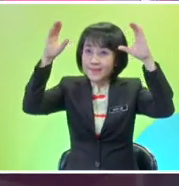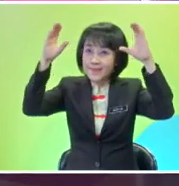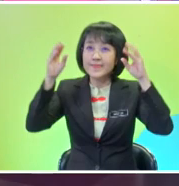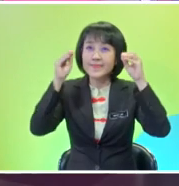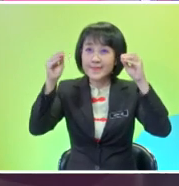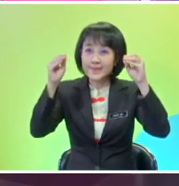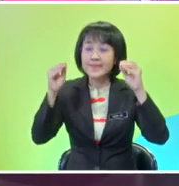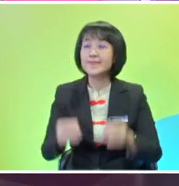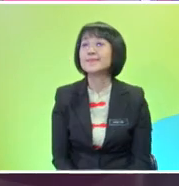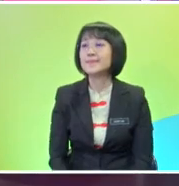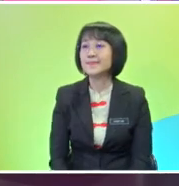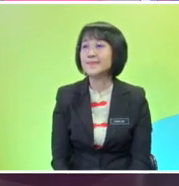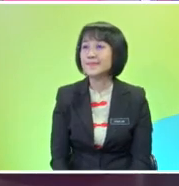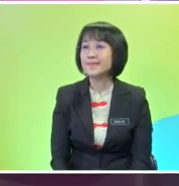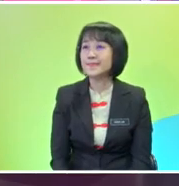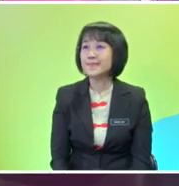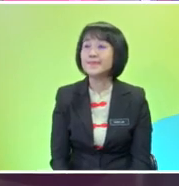dalam ruang